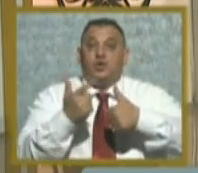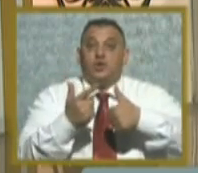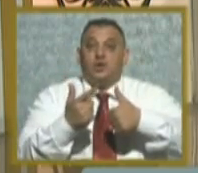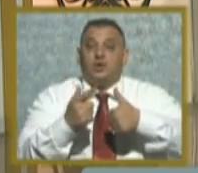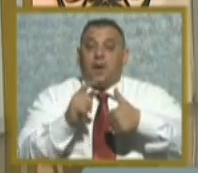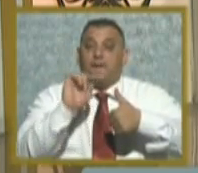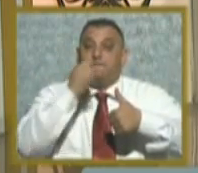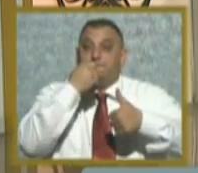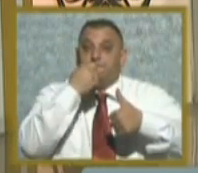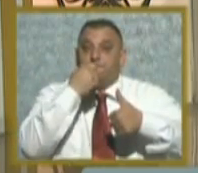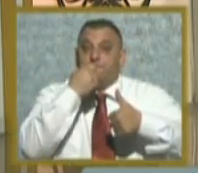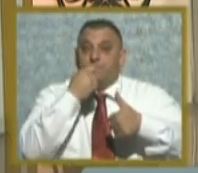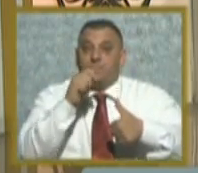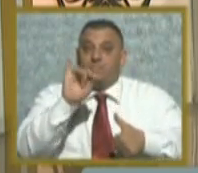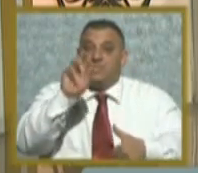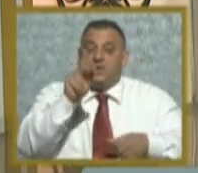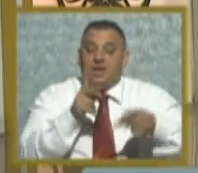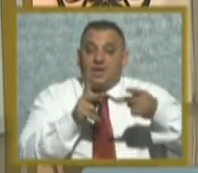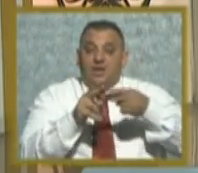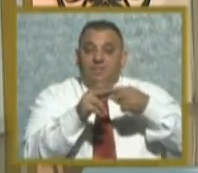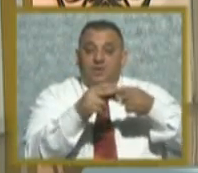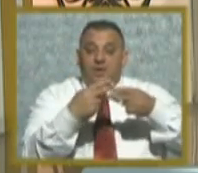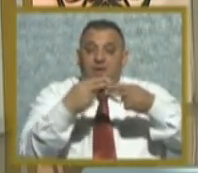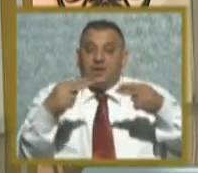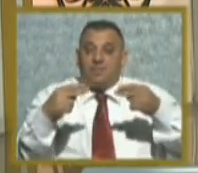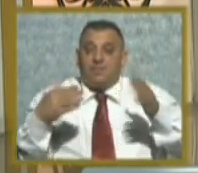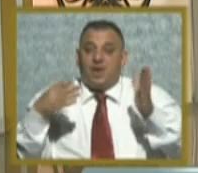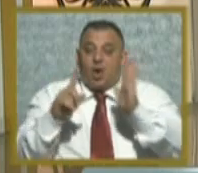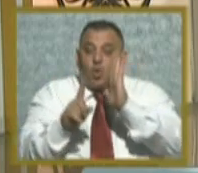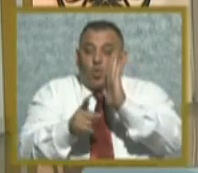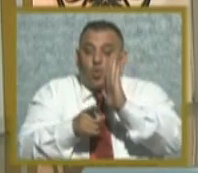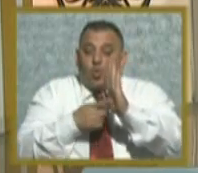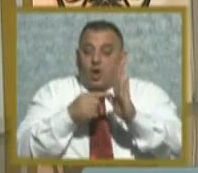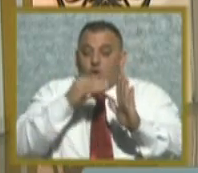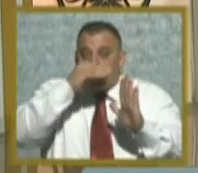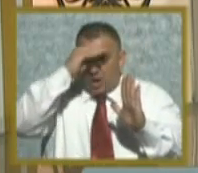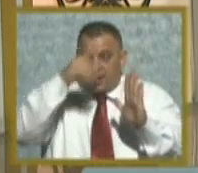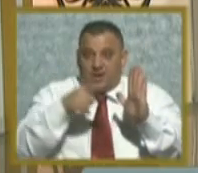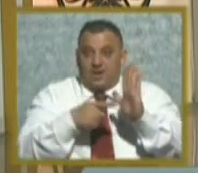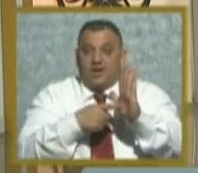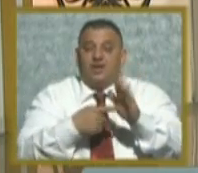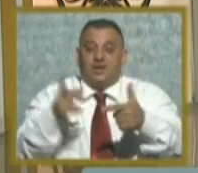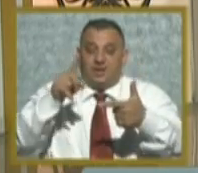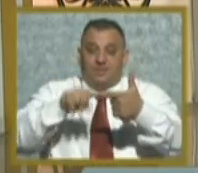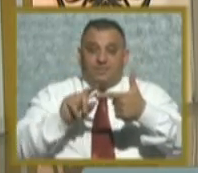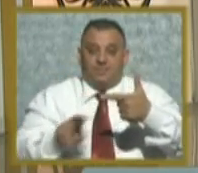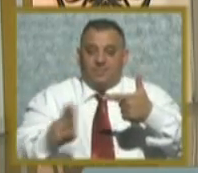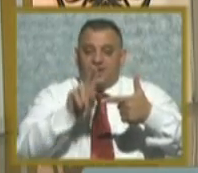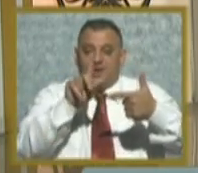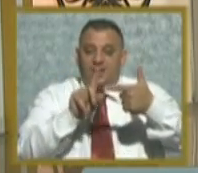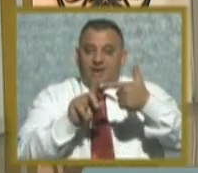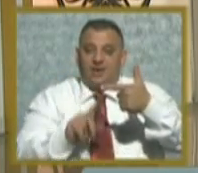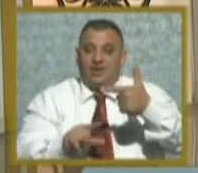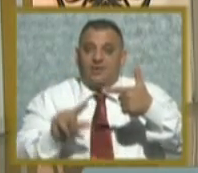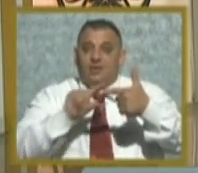سر الحروف المقطعه في البعض من اوائل سور القران العظيم؟ نعم. السؤال الثاني